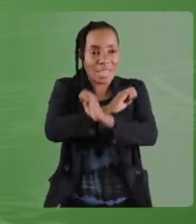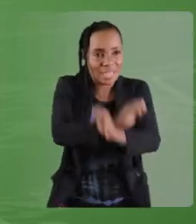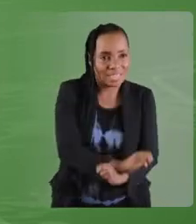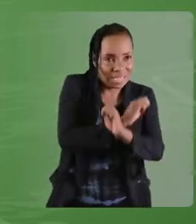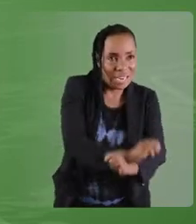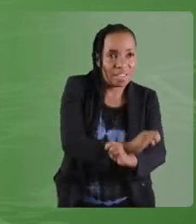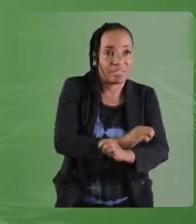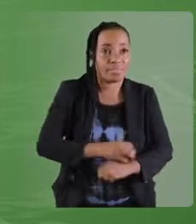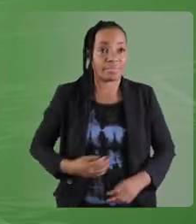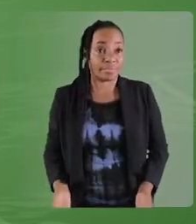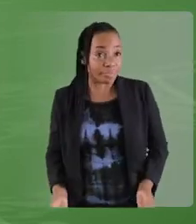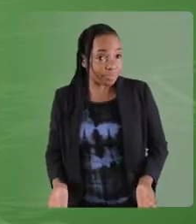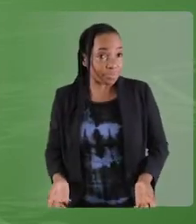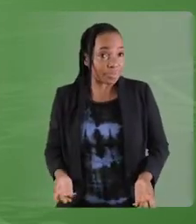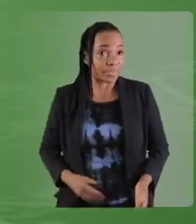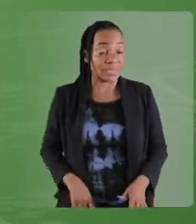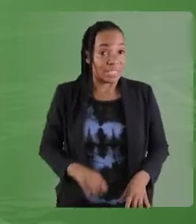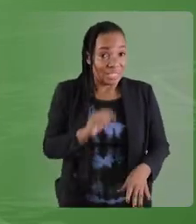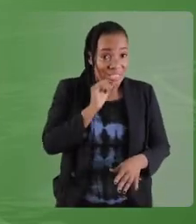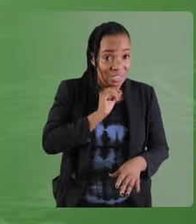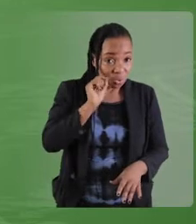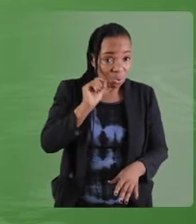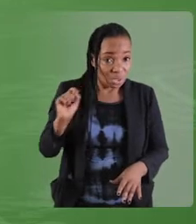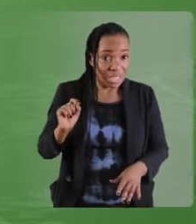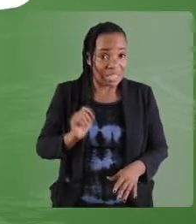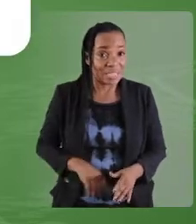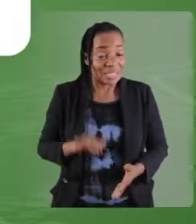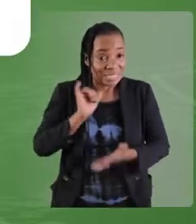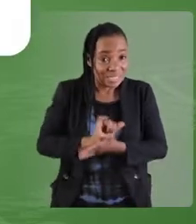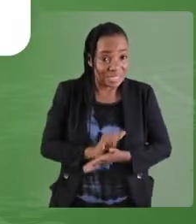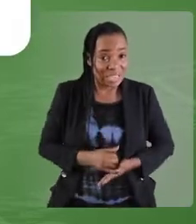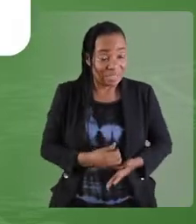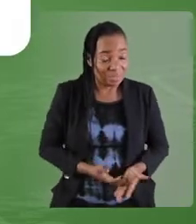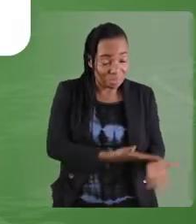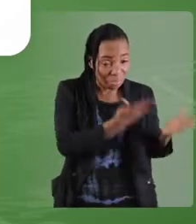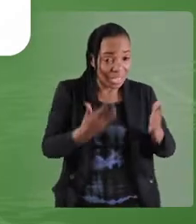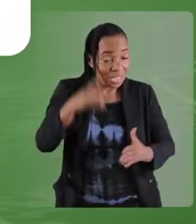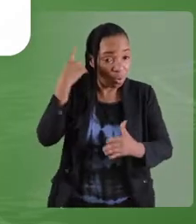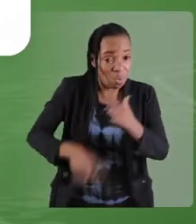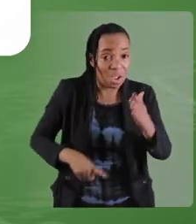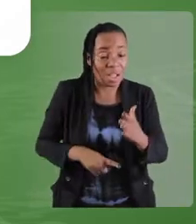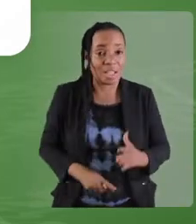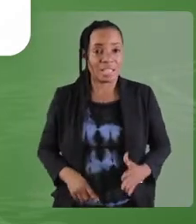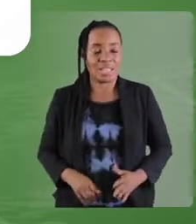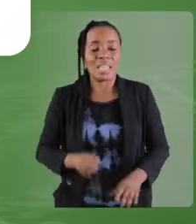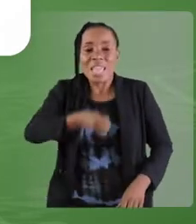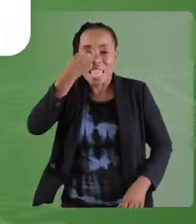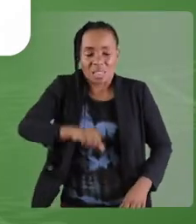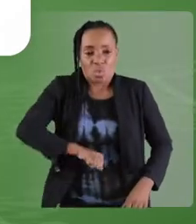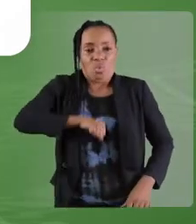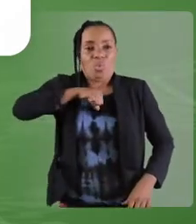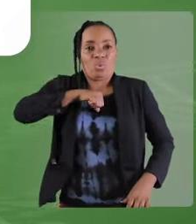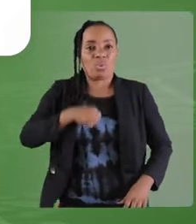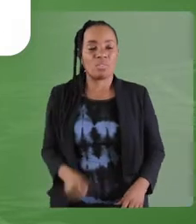d'Afrique, les peuples noirs. C'est cela qui a conduit à ce qu'on appelait l'ethnocentrisme. Que